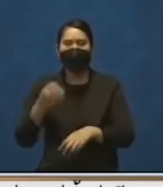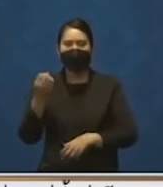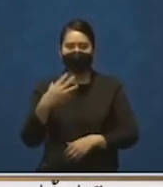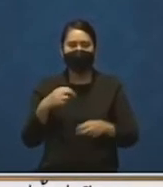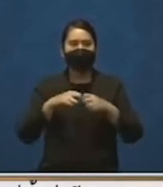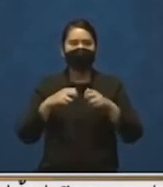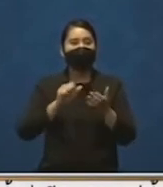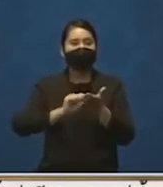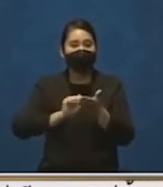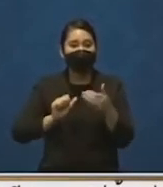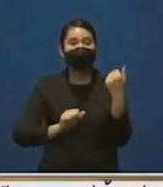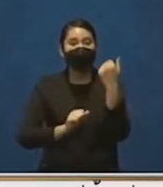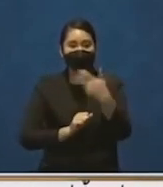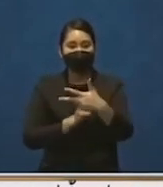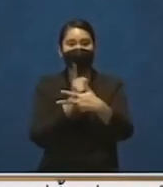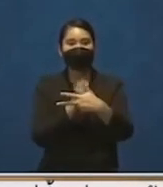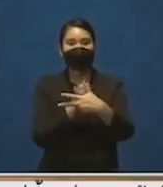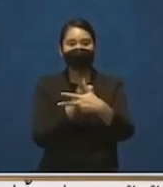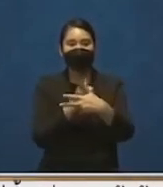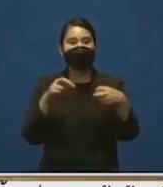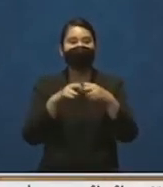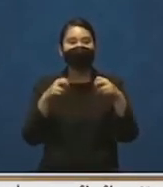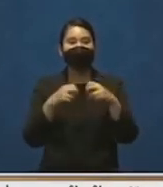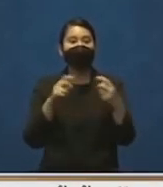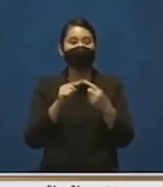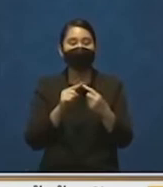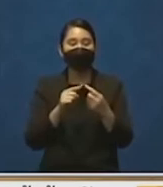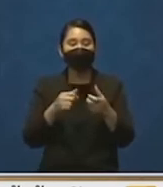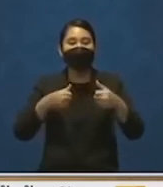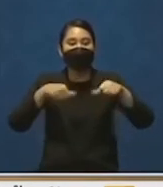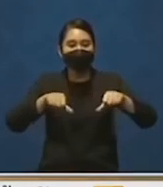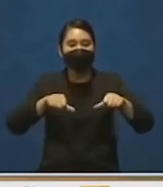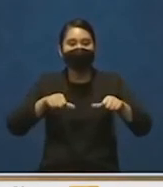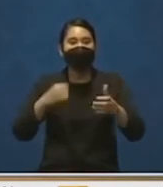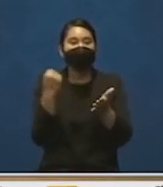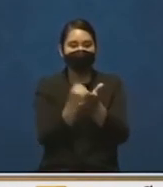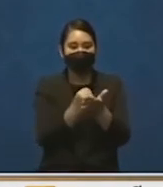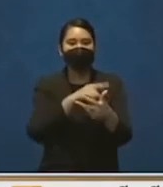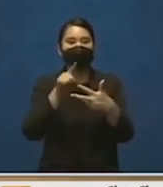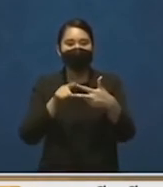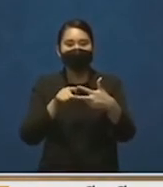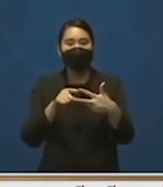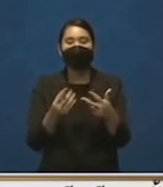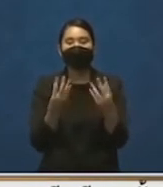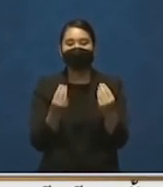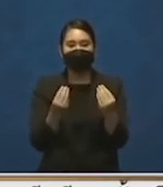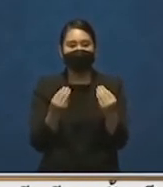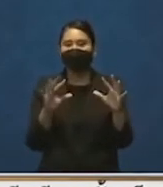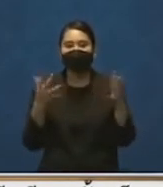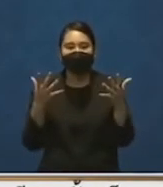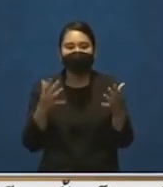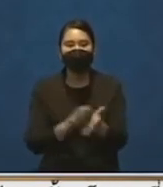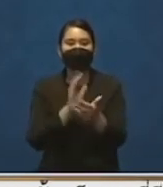3เรื่องครับเรื่องที่1ก็คือปัญหาเอกสารสิทธิ์เรื่องที่2ก็คือไม่มีที่ดินทํากินเรื่องที่